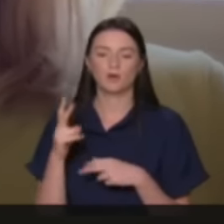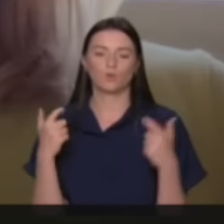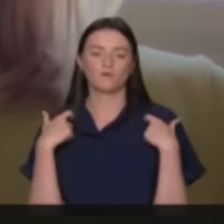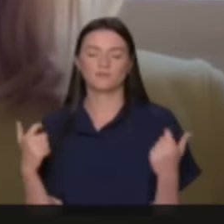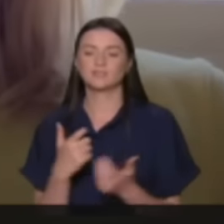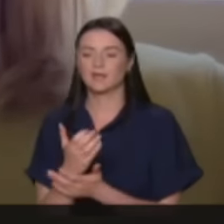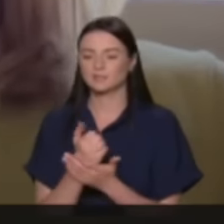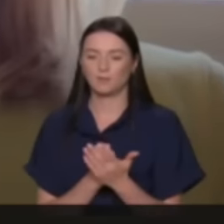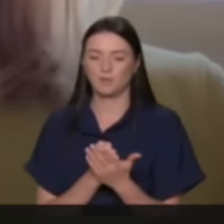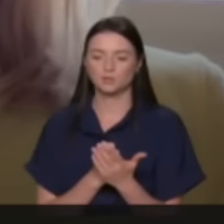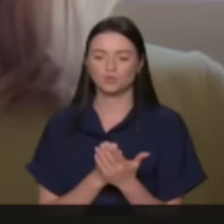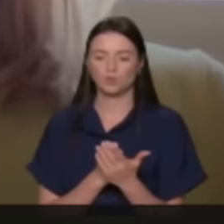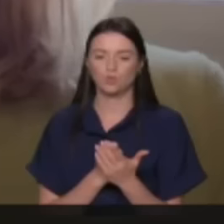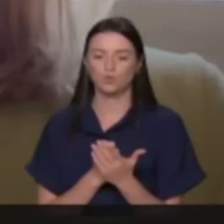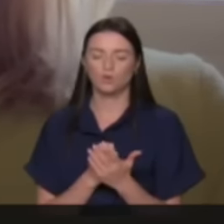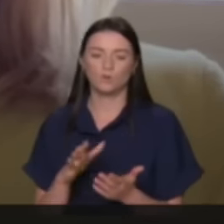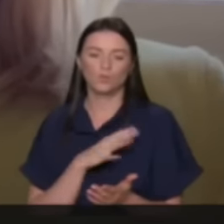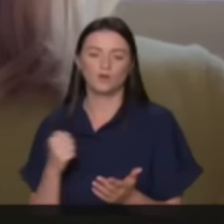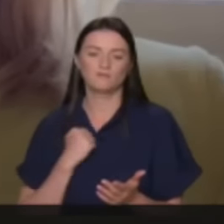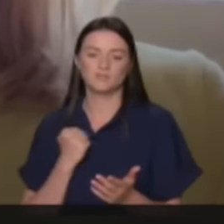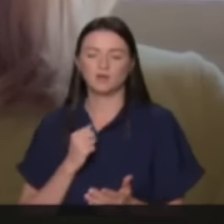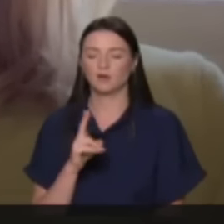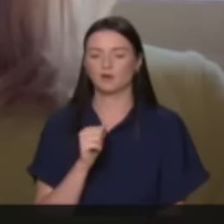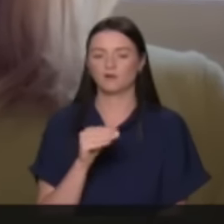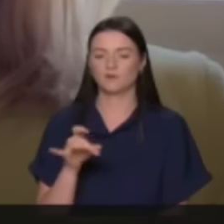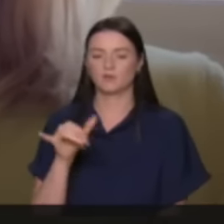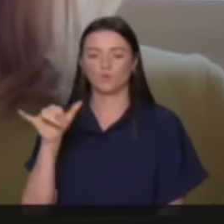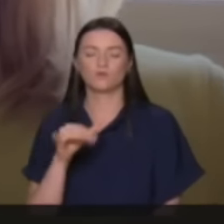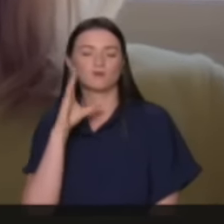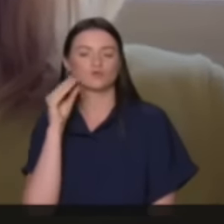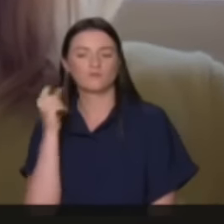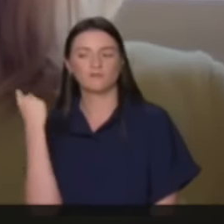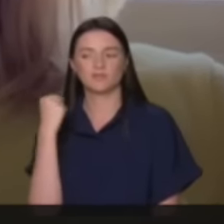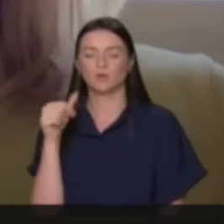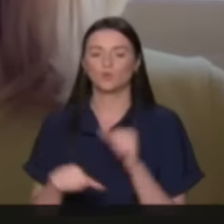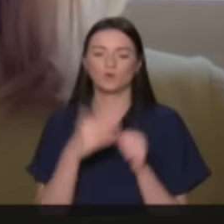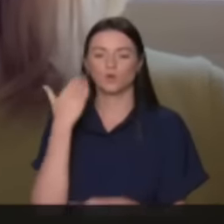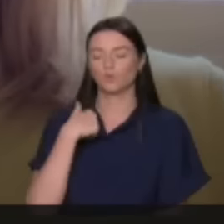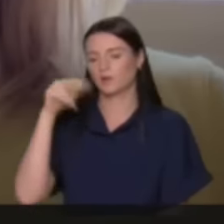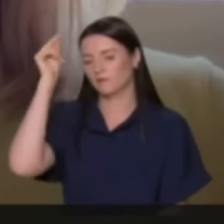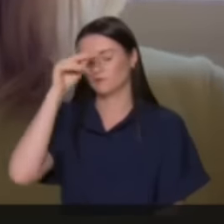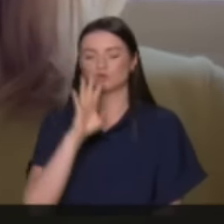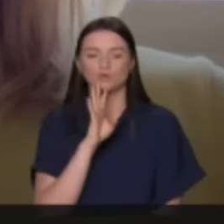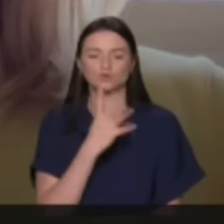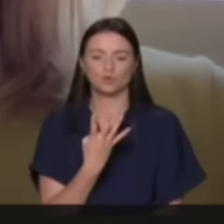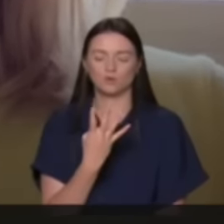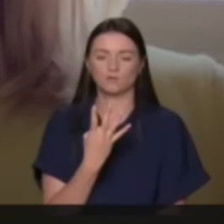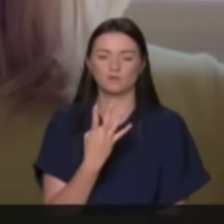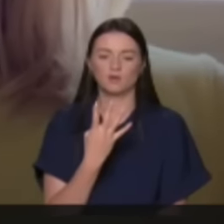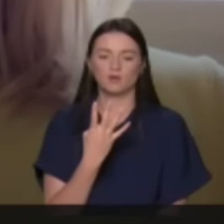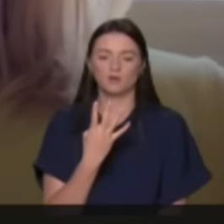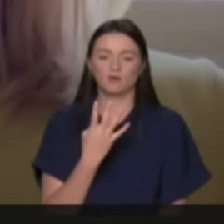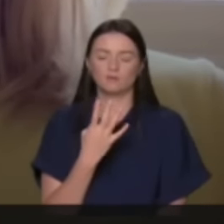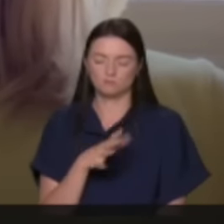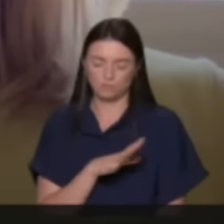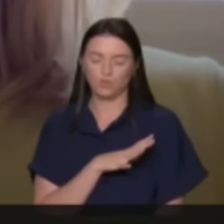запасу, бо була військова кафедра в університеті Шевченка в ті роки, коли я навчався, і я 4 роки від дзвоника до дзвоника